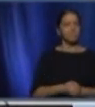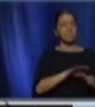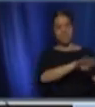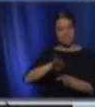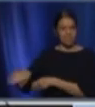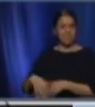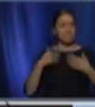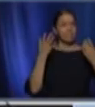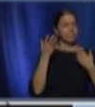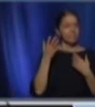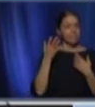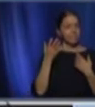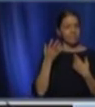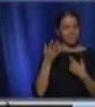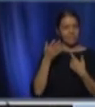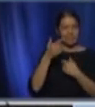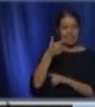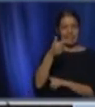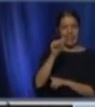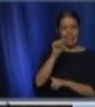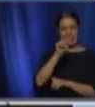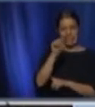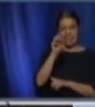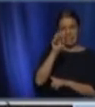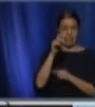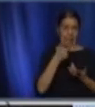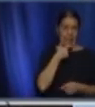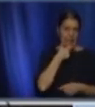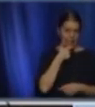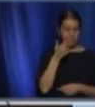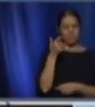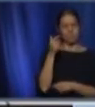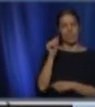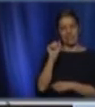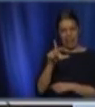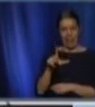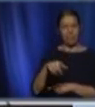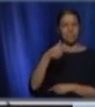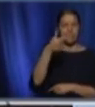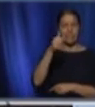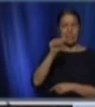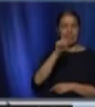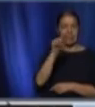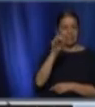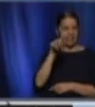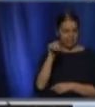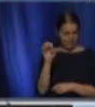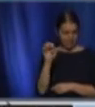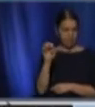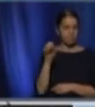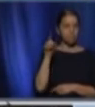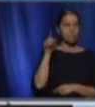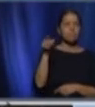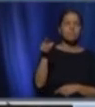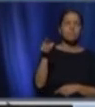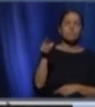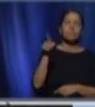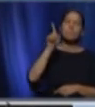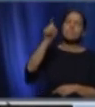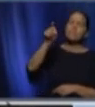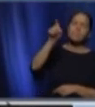Bonjour, bonsoir. Pourquoi 28 jours? Pourquoi pas plus ou moins? C'est quoi ce chiffre, 28 jours?